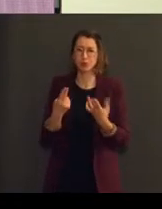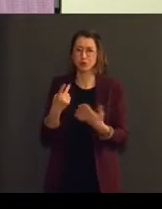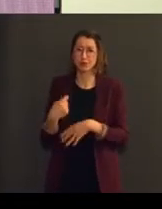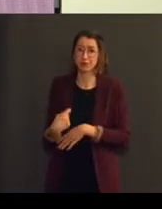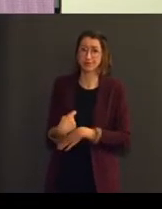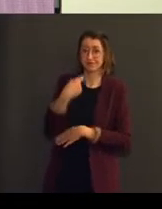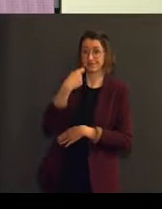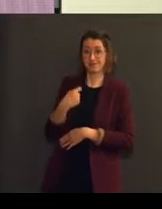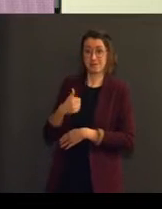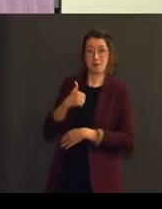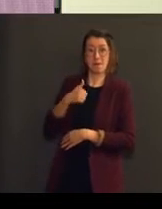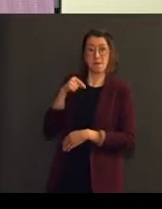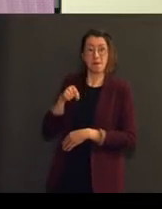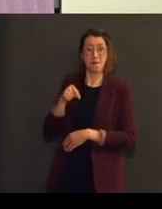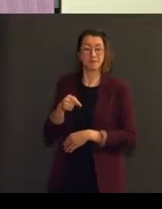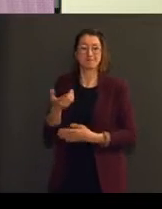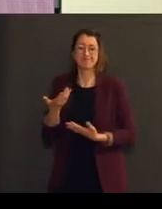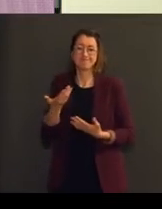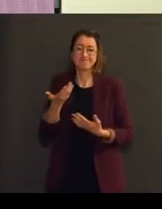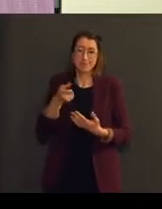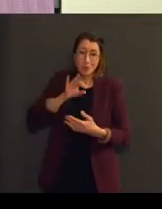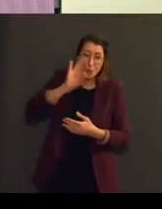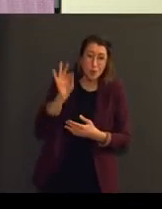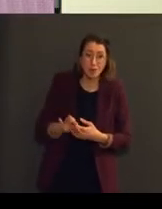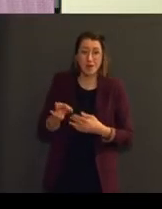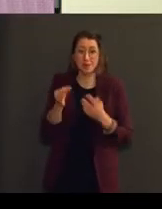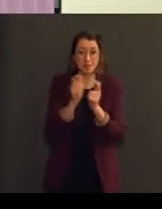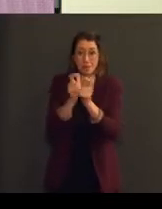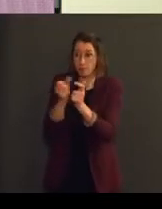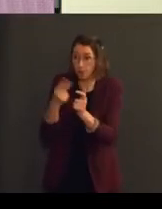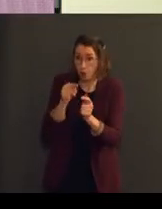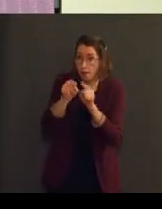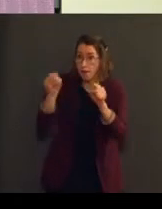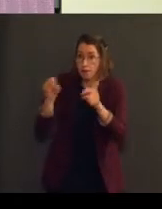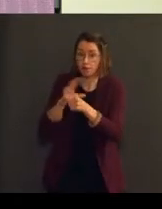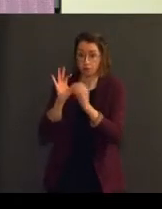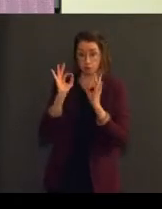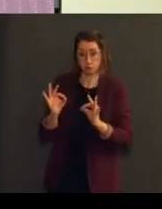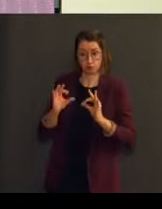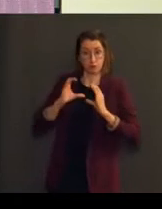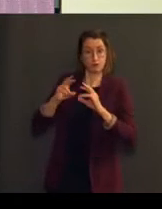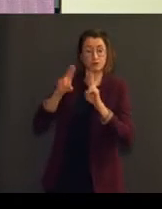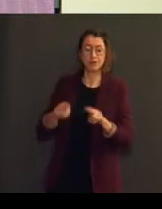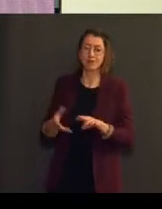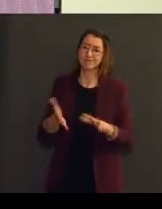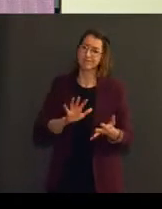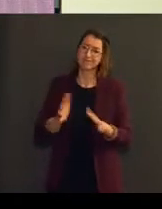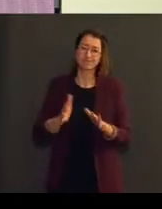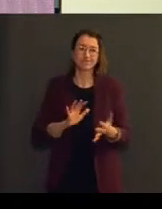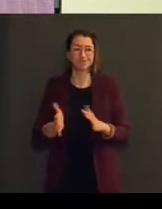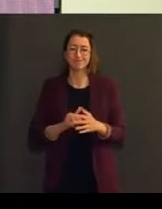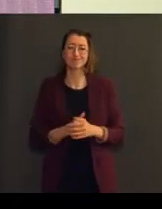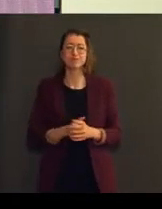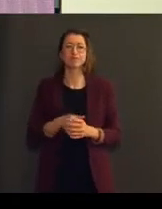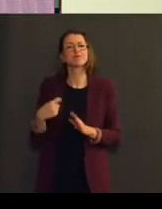nombre de personnes qui sont positives et que l'autotest est beaucoup plus adapté à des situations intermédiaires, c'est-à-dire